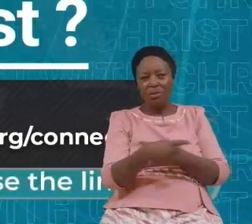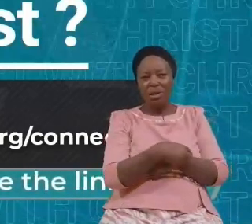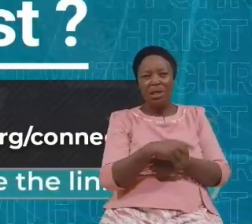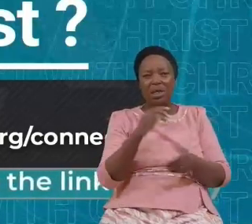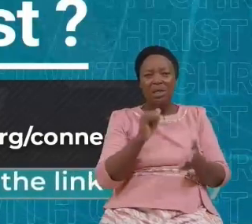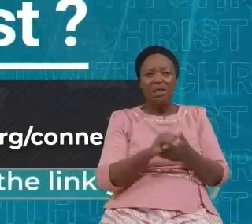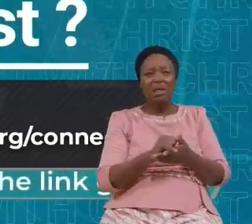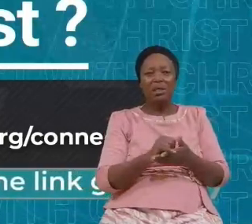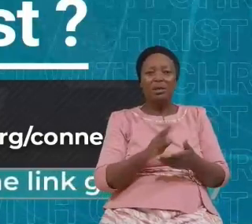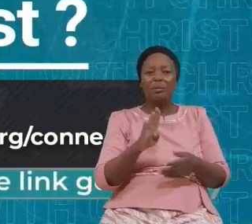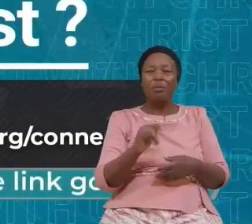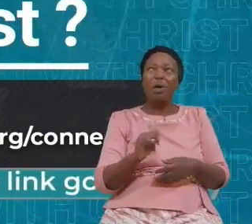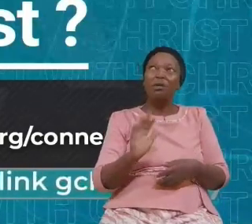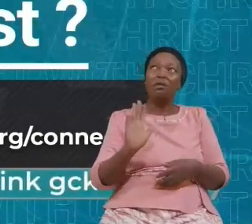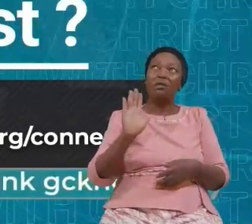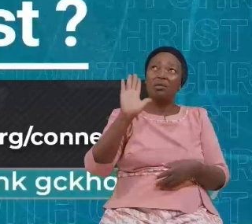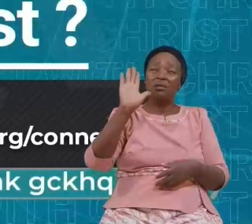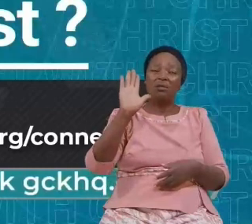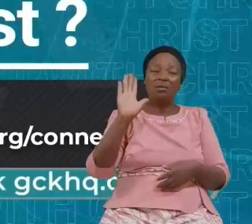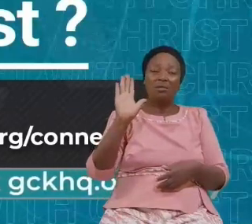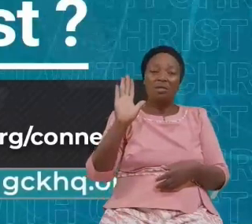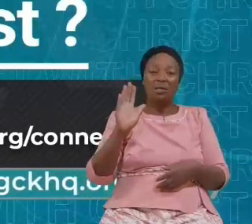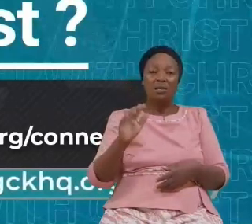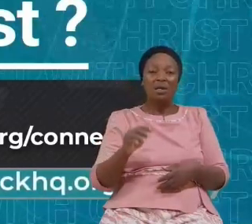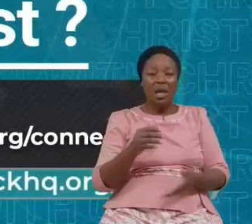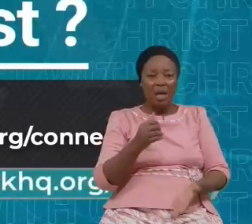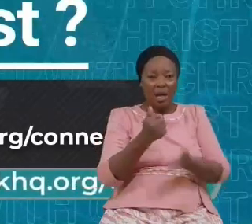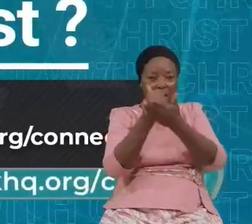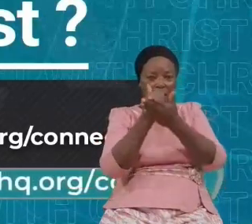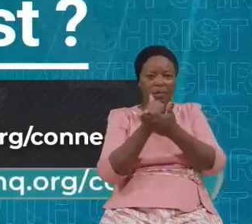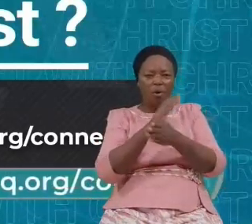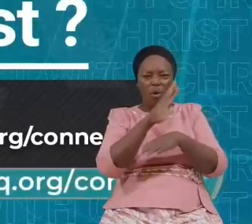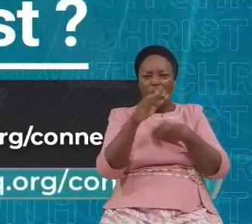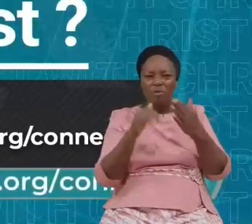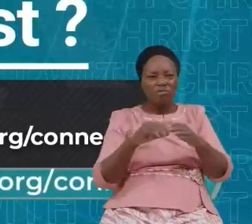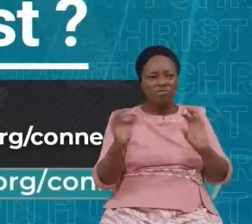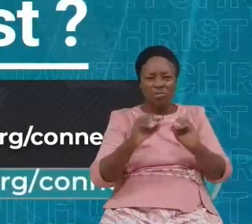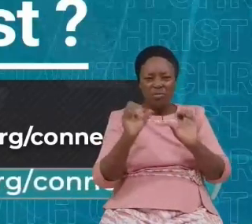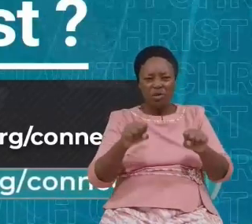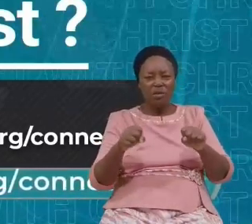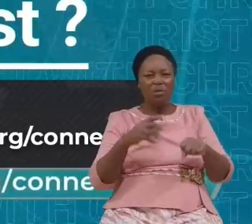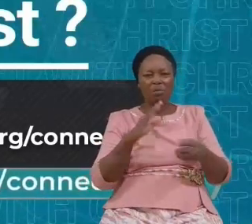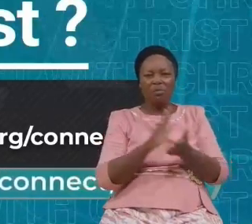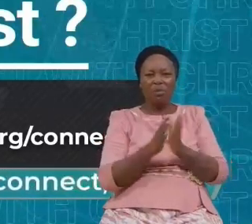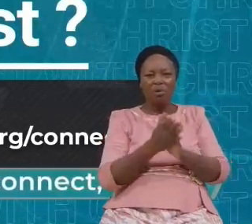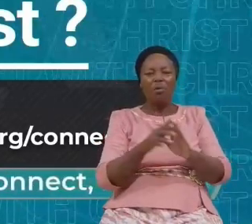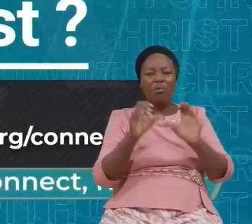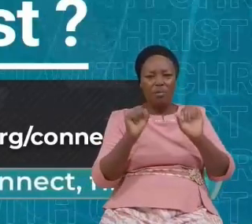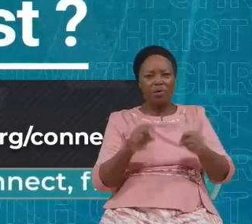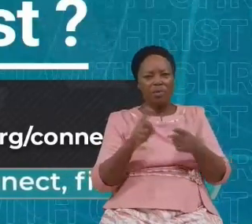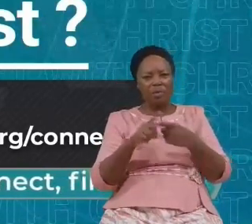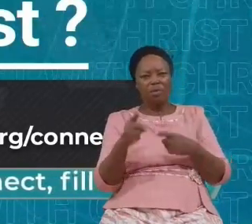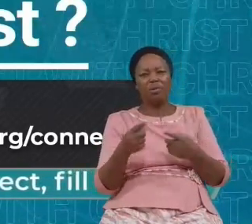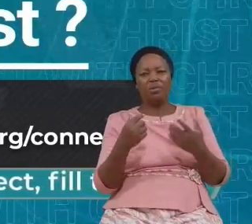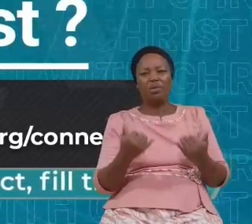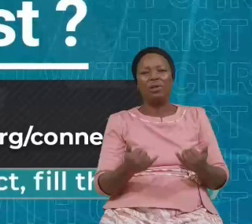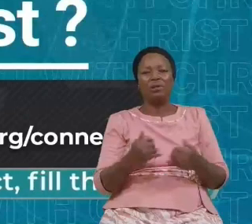pas sa puissance intervention ces impossibilités vont partir et tout sera possible dans votre vie